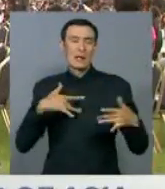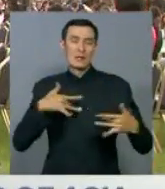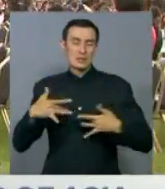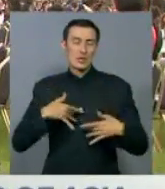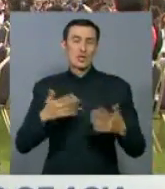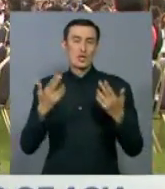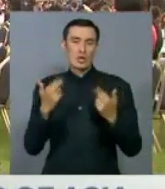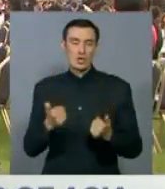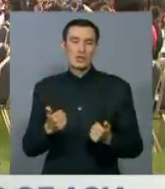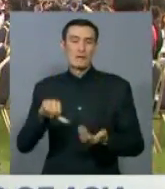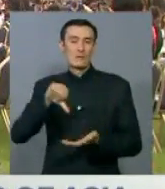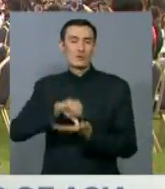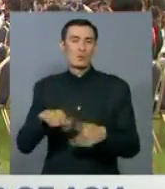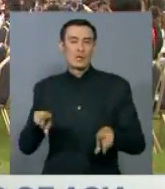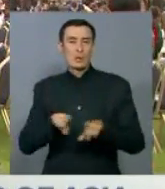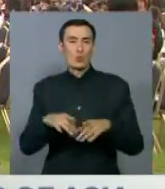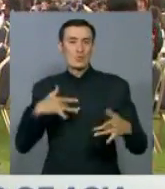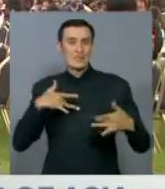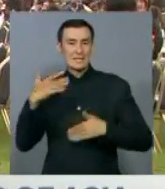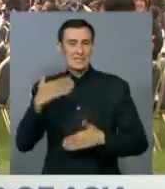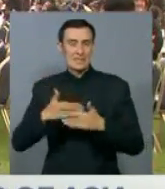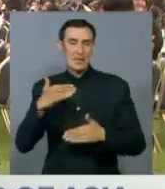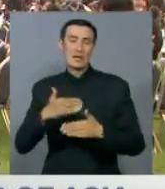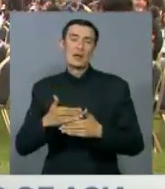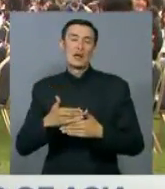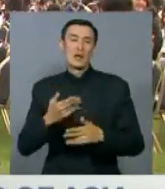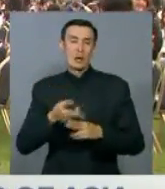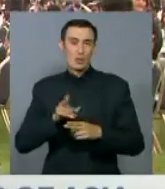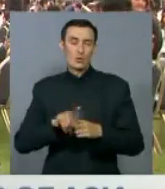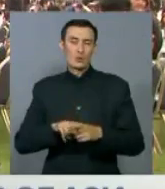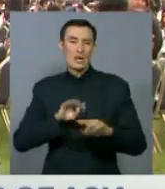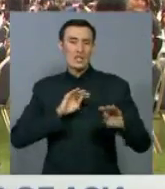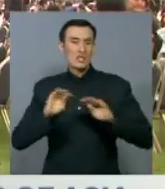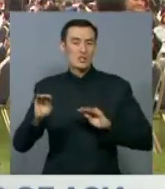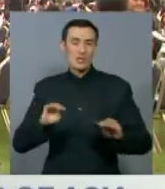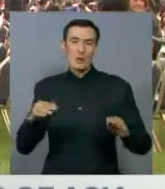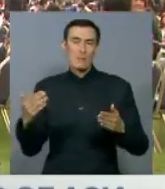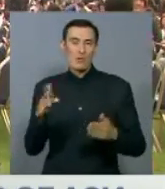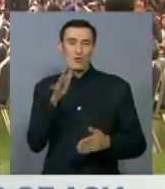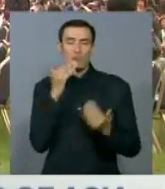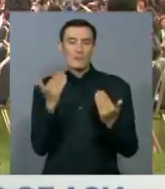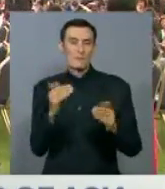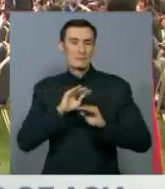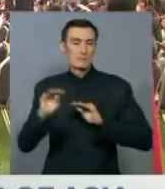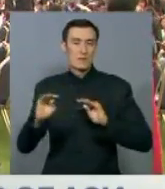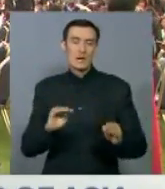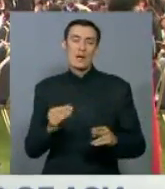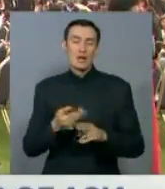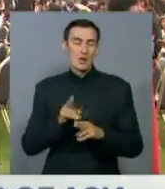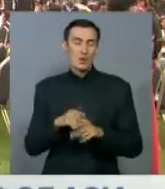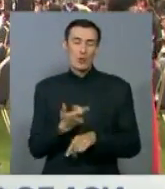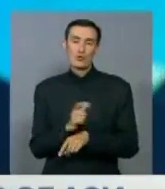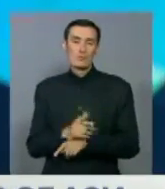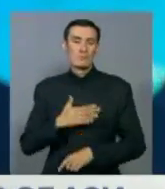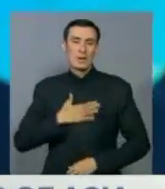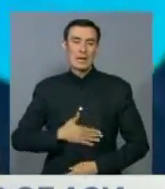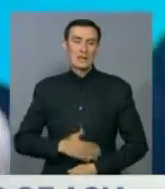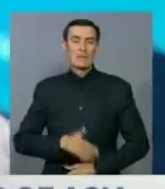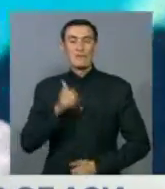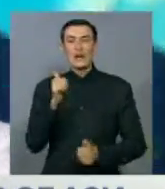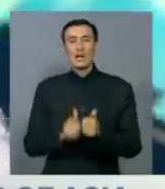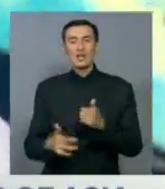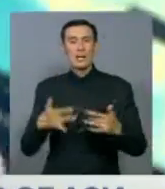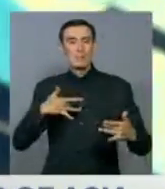же, выступить на такой сцене, которая... оснащена по последнему слову техники, так скажем, да, это, конечно, очень приятно. В